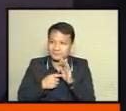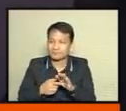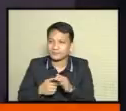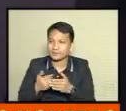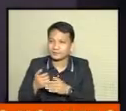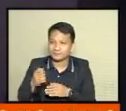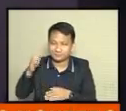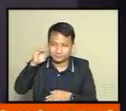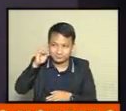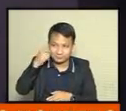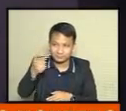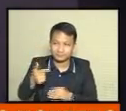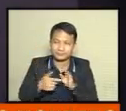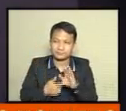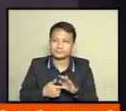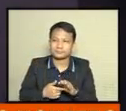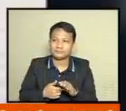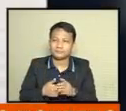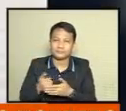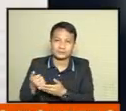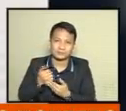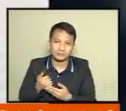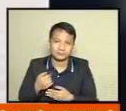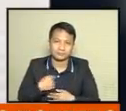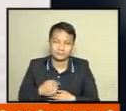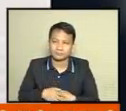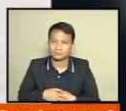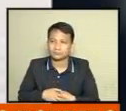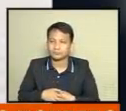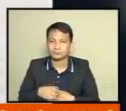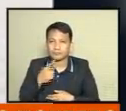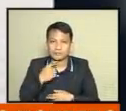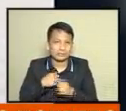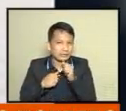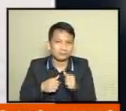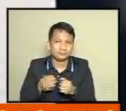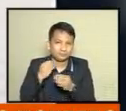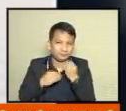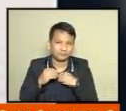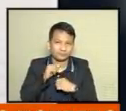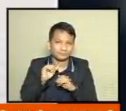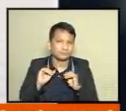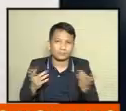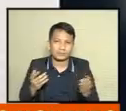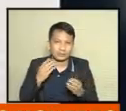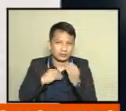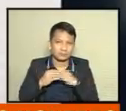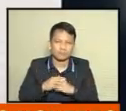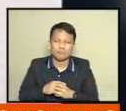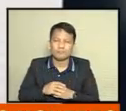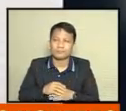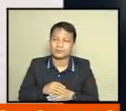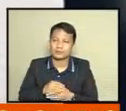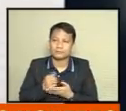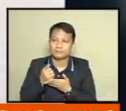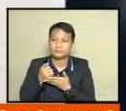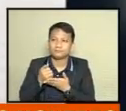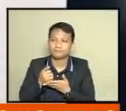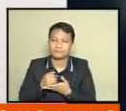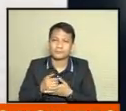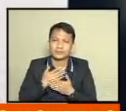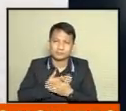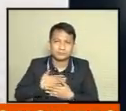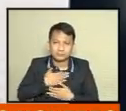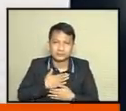Kailangan ko nang umuwi. Hindi na nga nila ako pinapakain. Anak naman, barangawan niyo